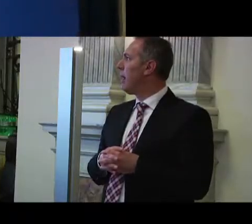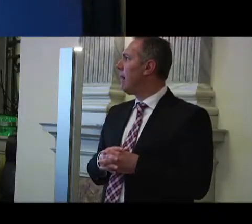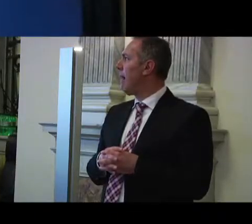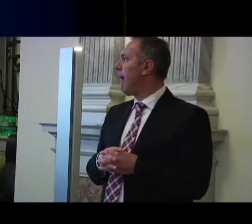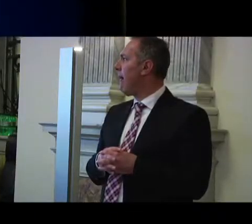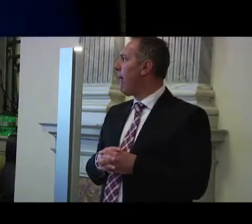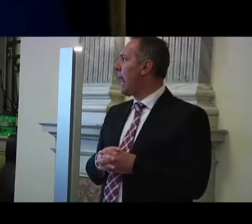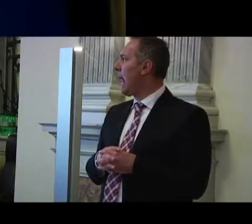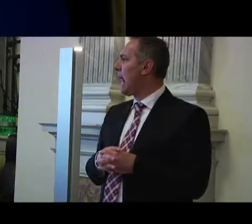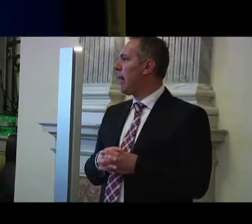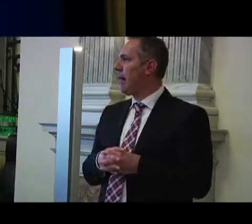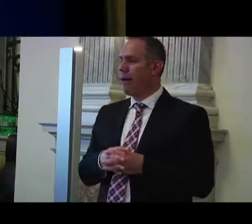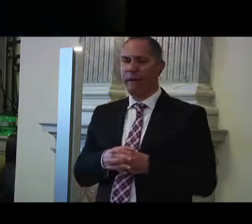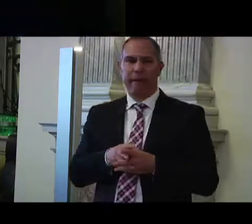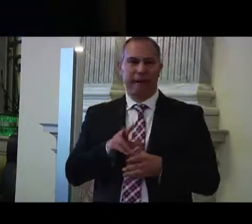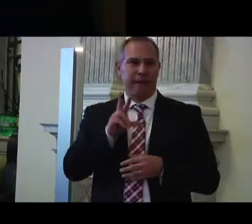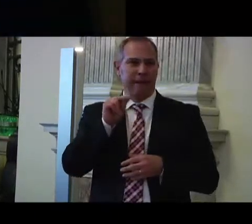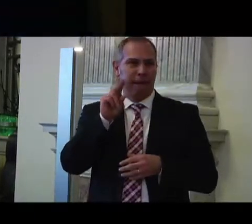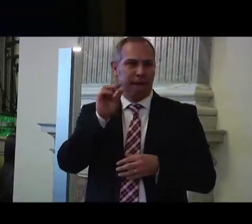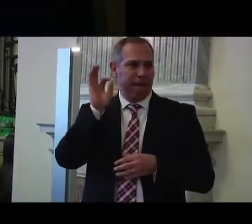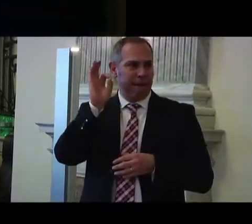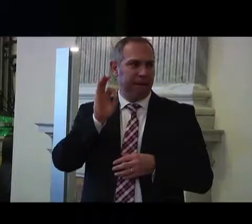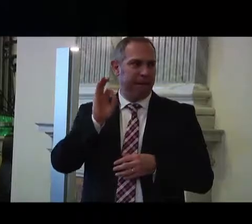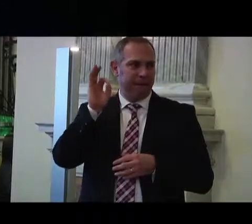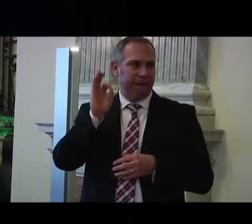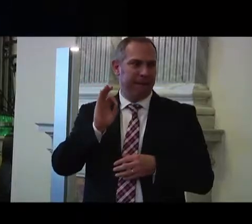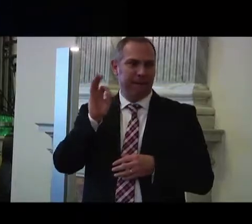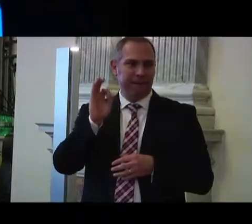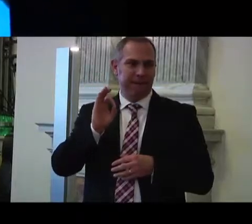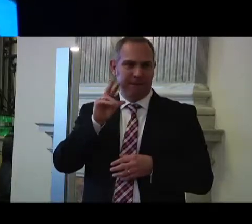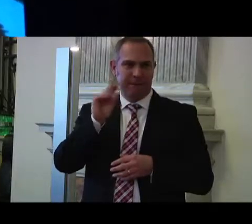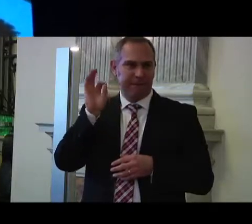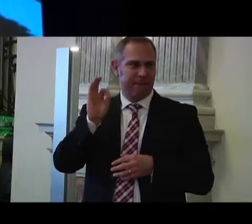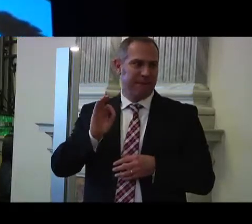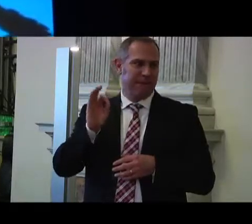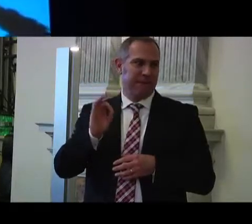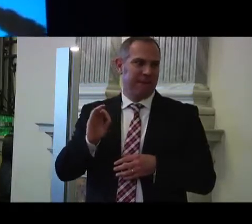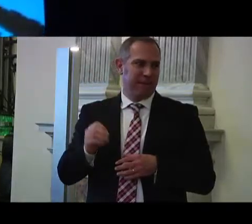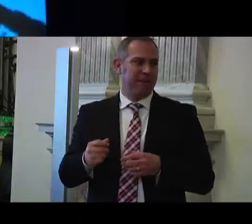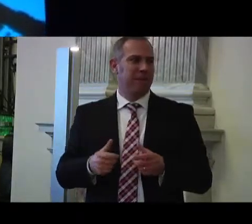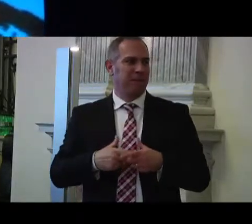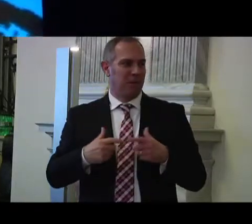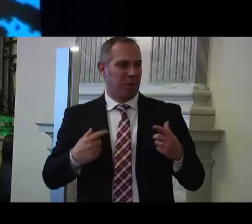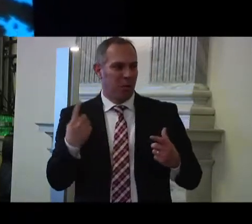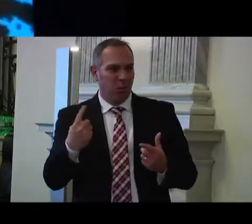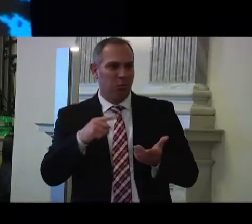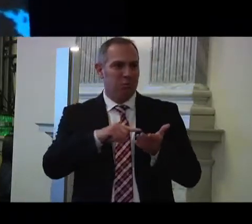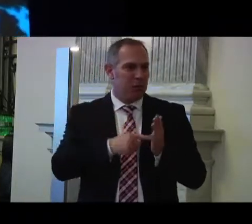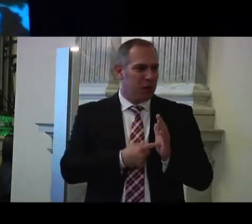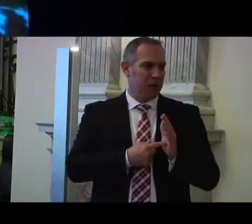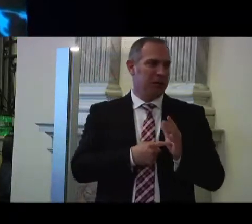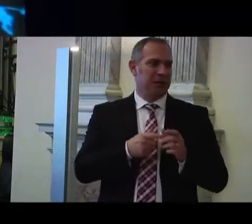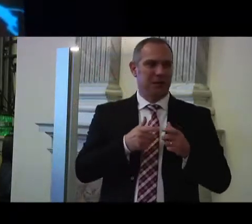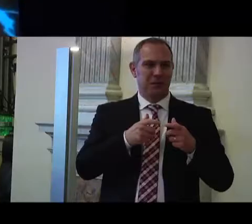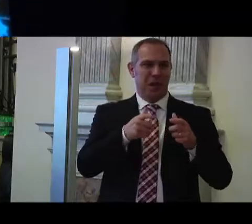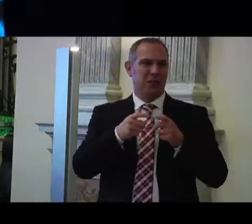Tourism is one of the world's largest and fastest growing economic sectors in the world, with 1.2 billion international travelers, and the number is expected